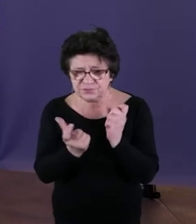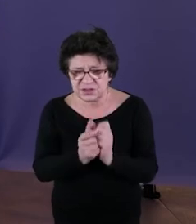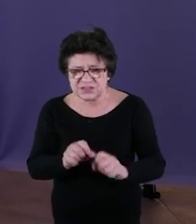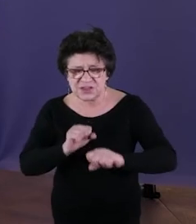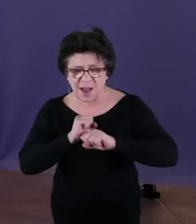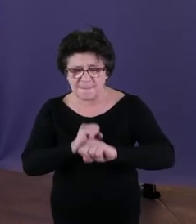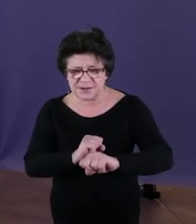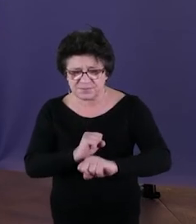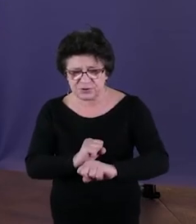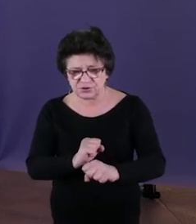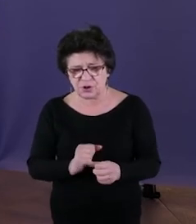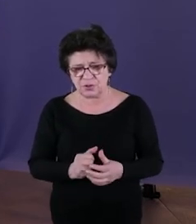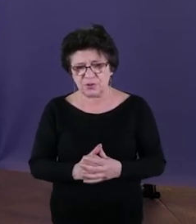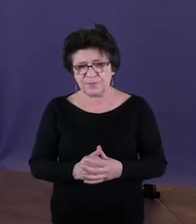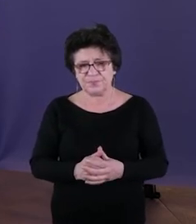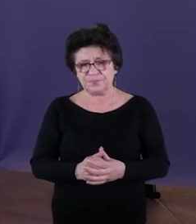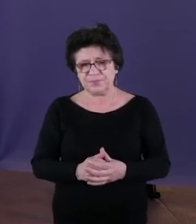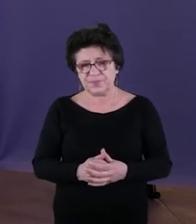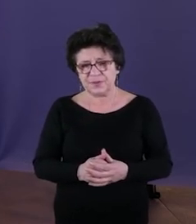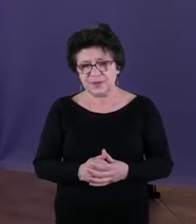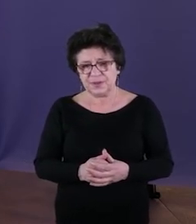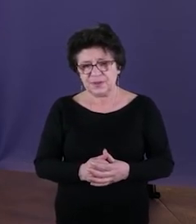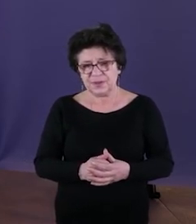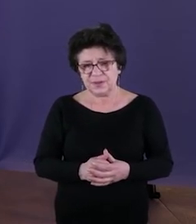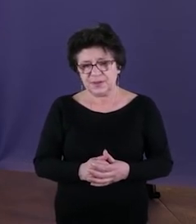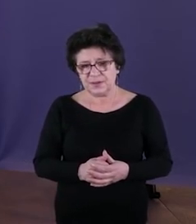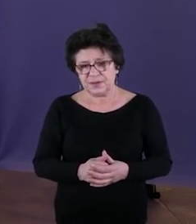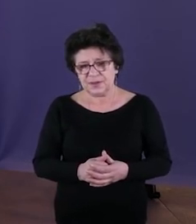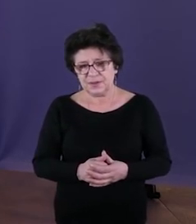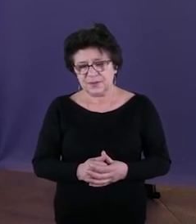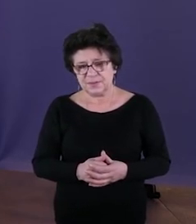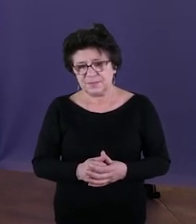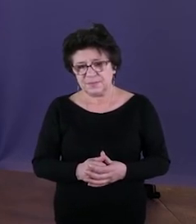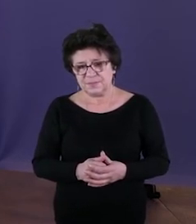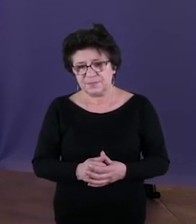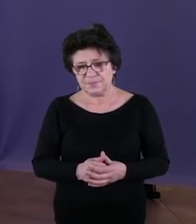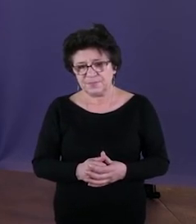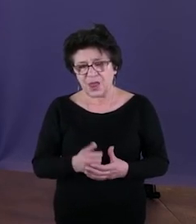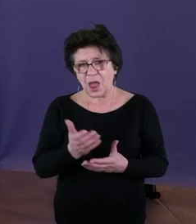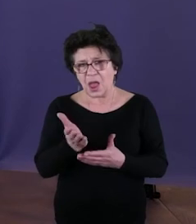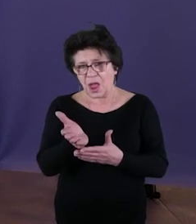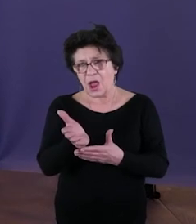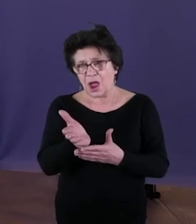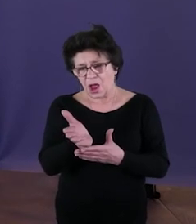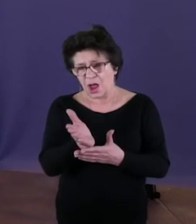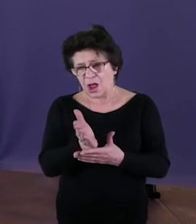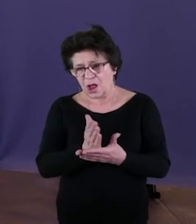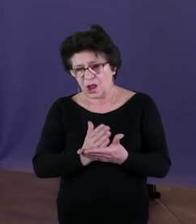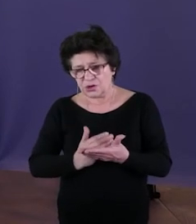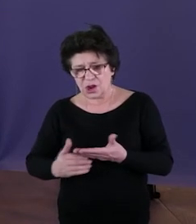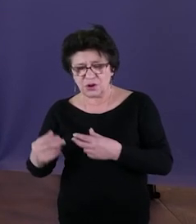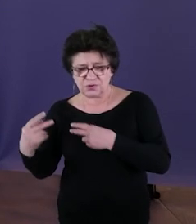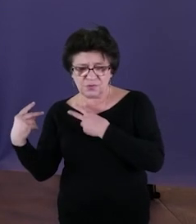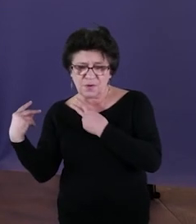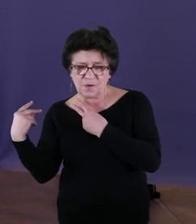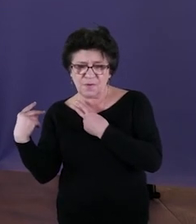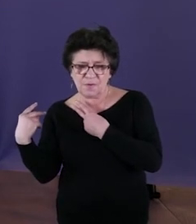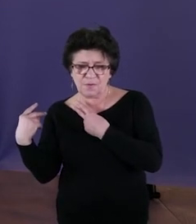zabezpieczono część tam część Wydaje mi się że wróciła jakieś część do